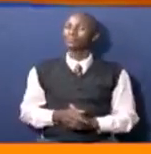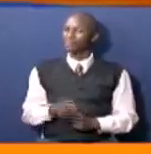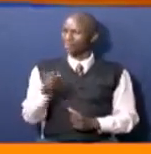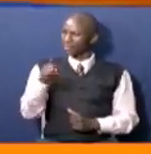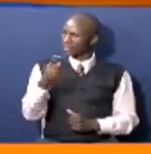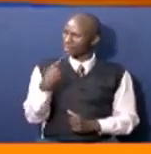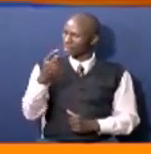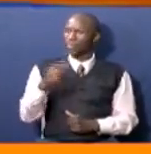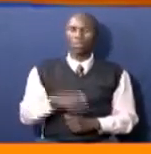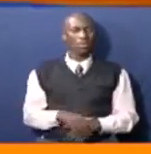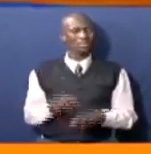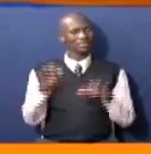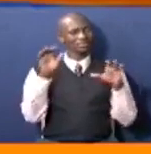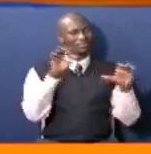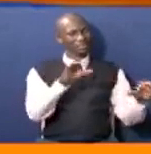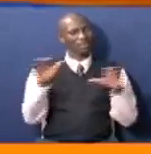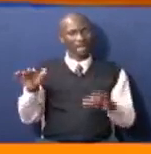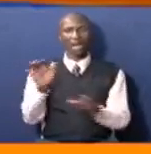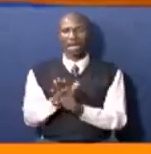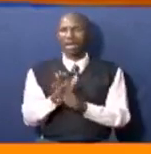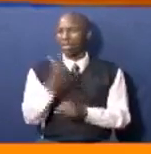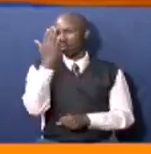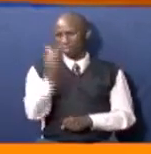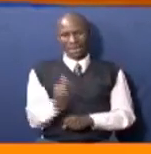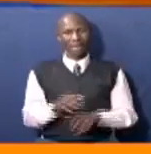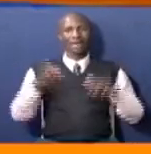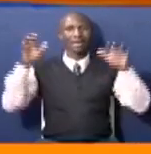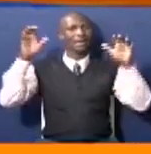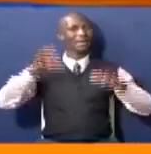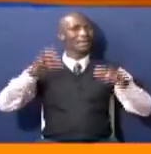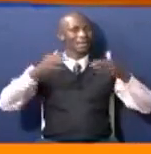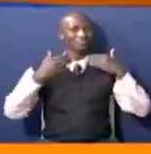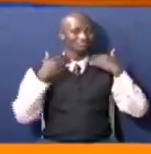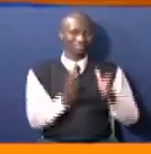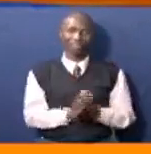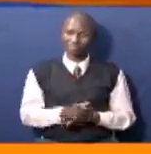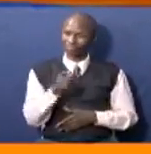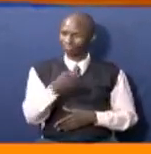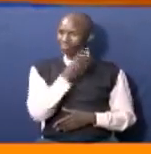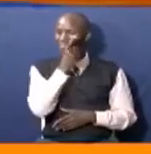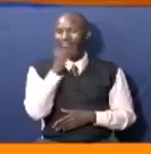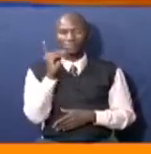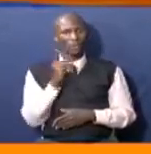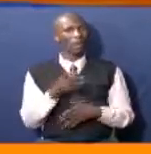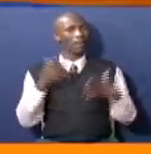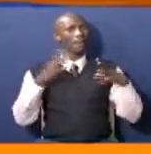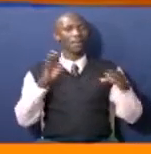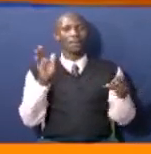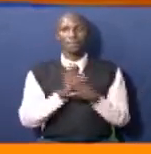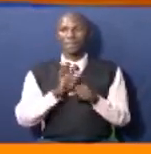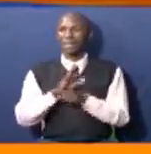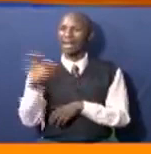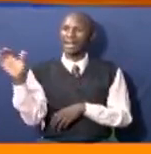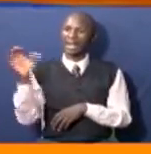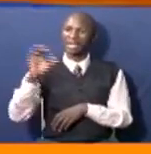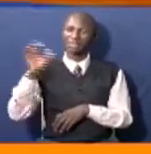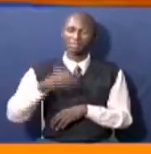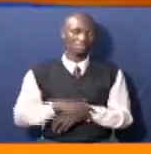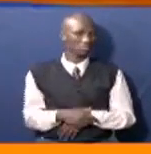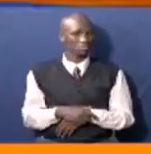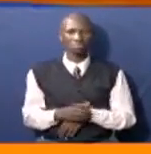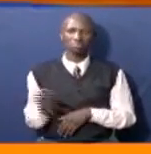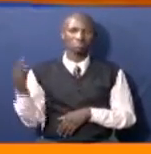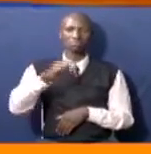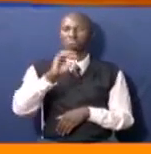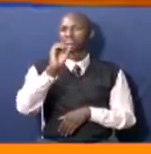kana Nimakunikite Muno nyibu wa Mbua ule bikite kweta yoa meweta kana Nundu ala Mithenya Mithoowa Miti na Malaa ni makolete